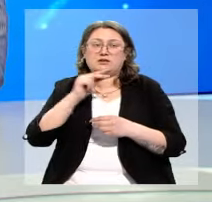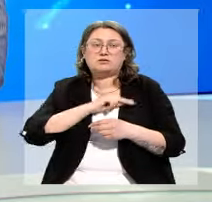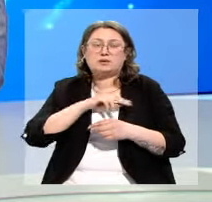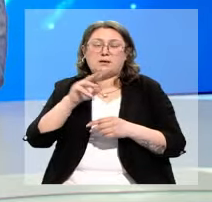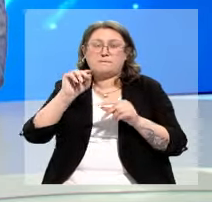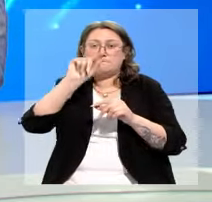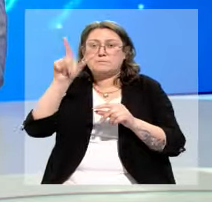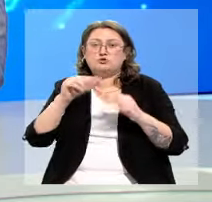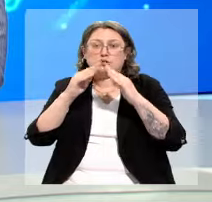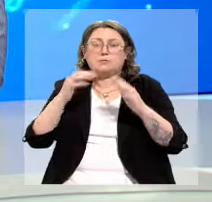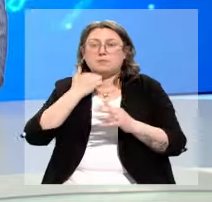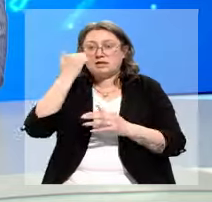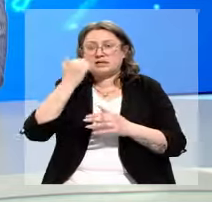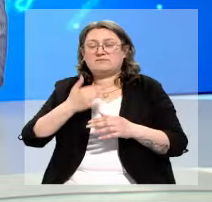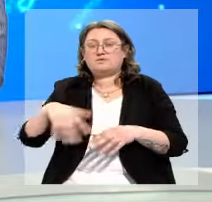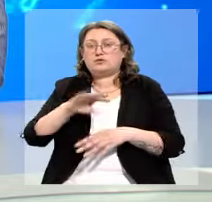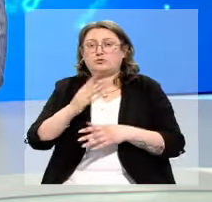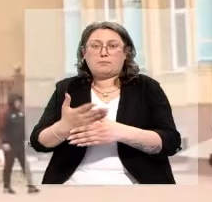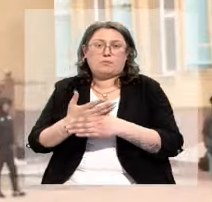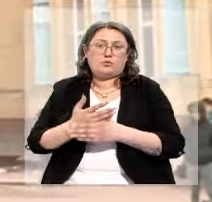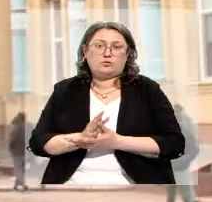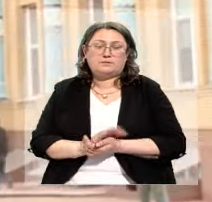атынан алғыс білдірген мешіт қызметкерлері.